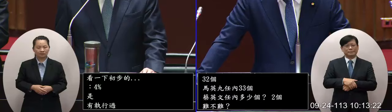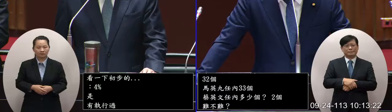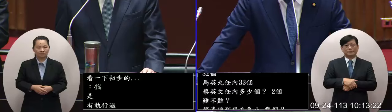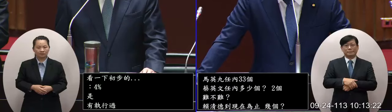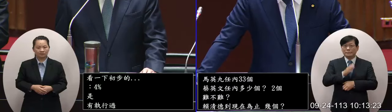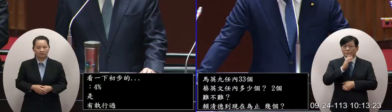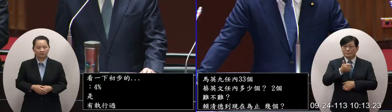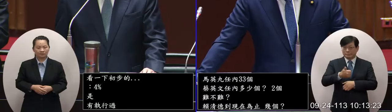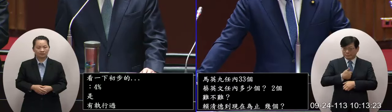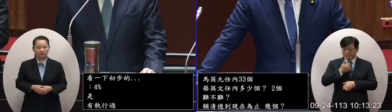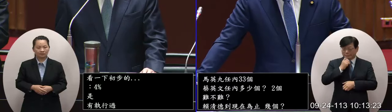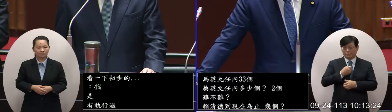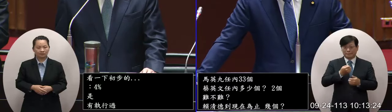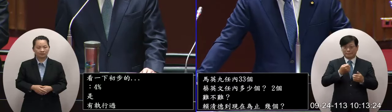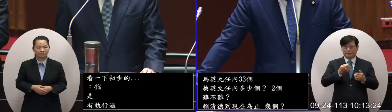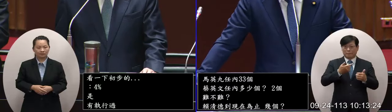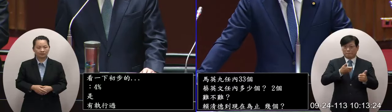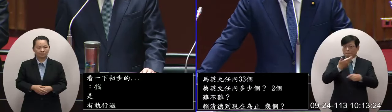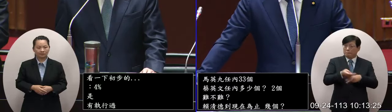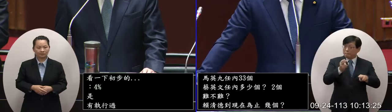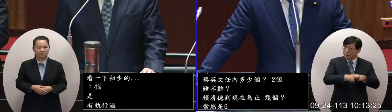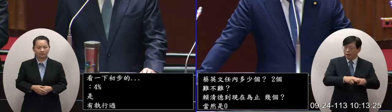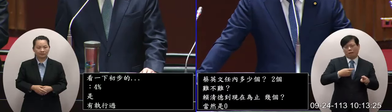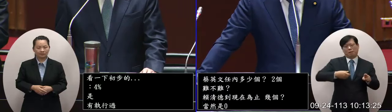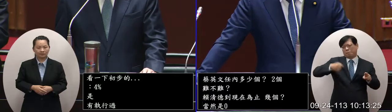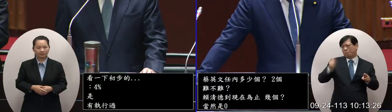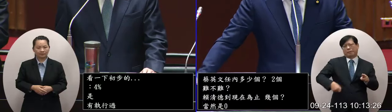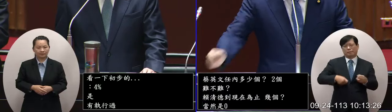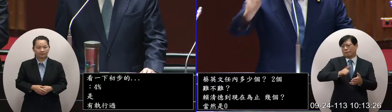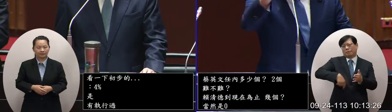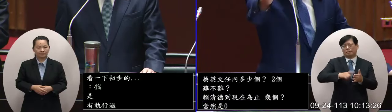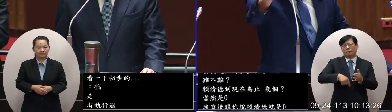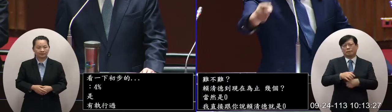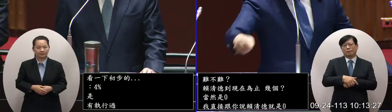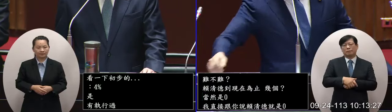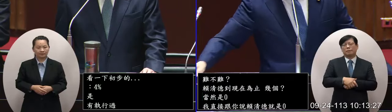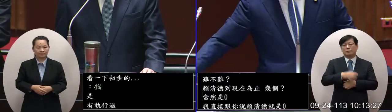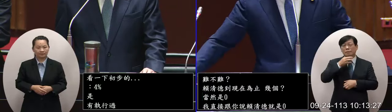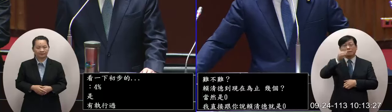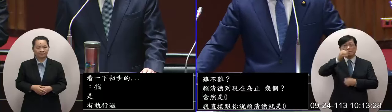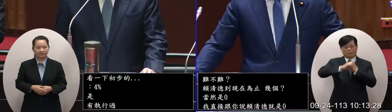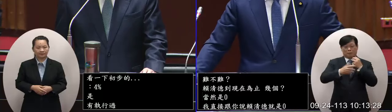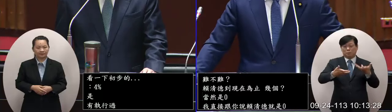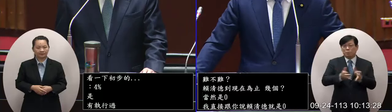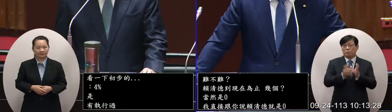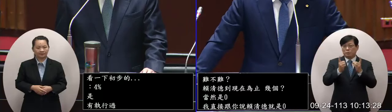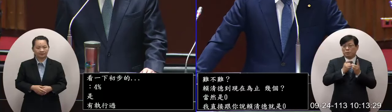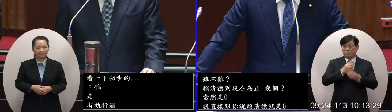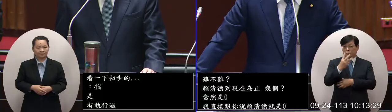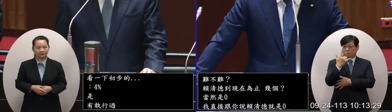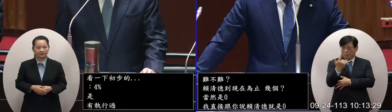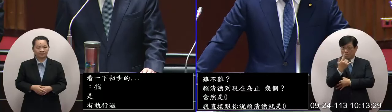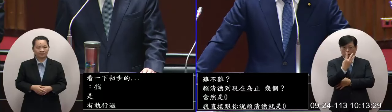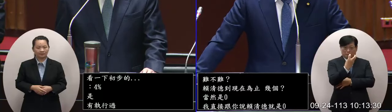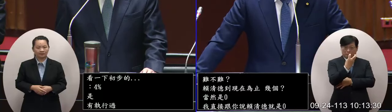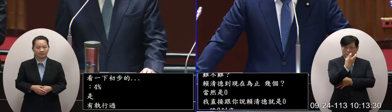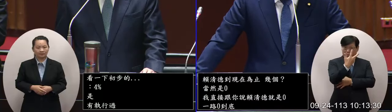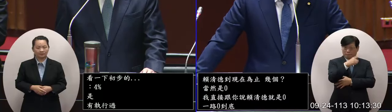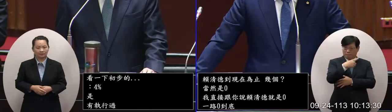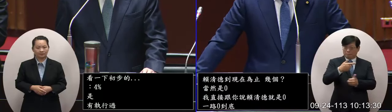是不是实质 face？ 其实判准很简单，我们就看着法务部接下来对于37位死